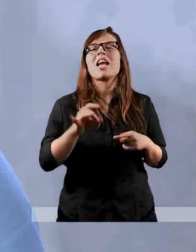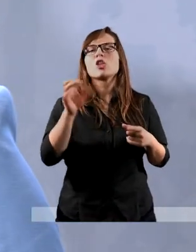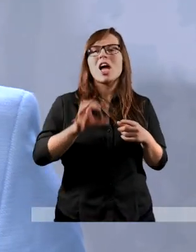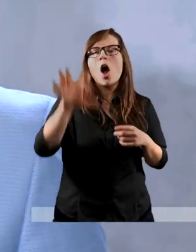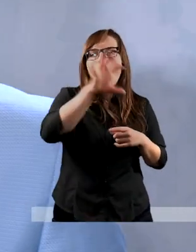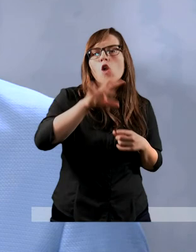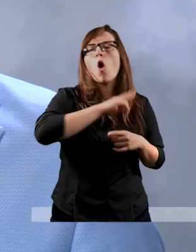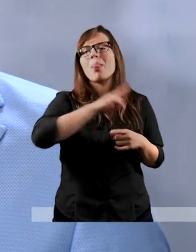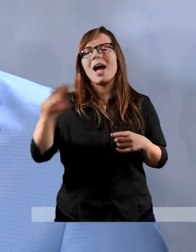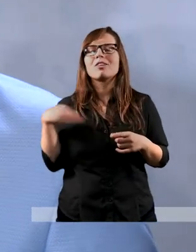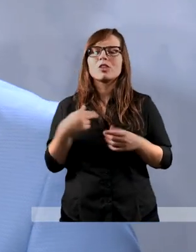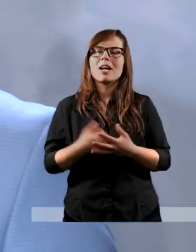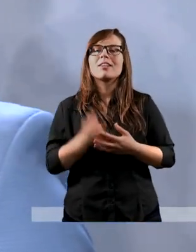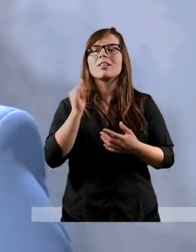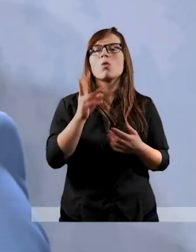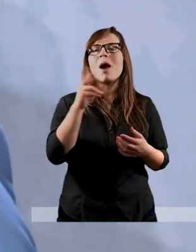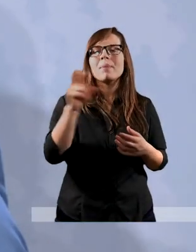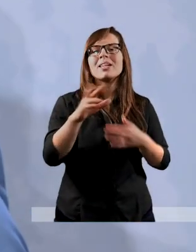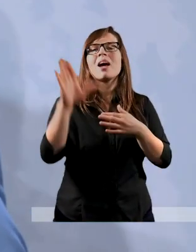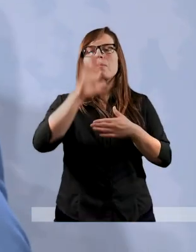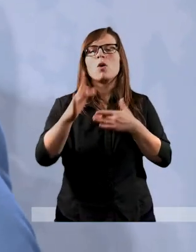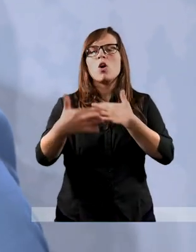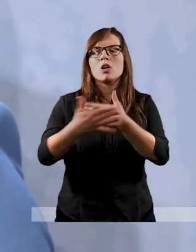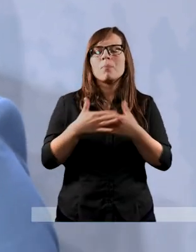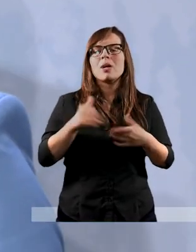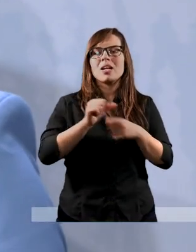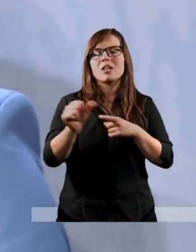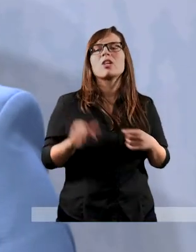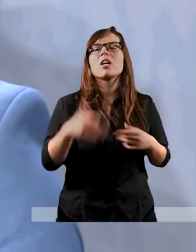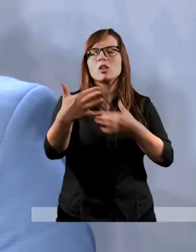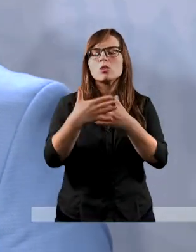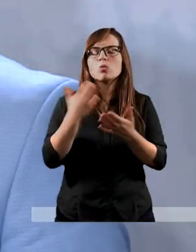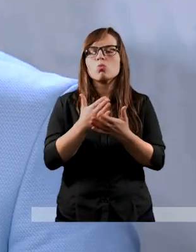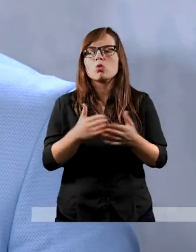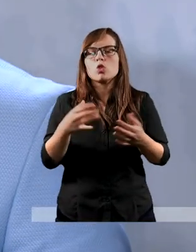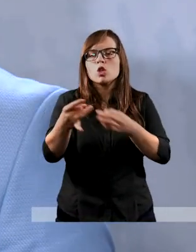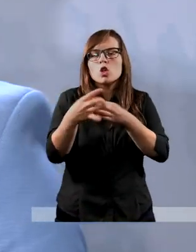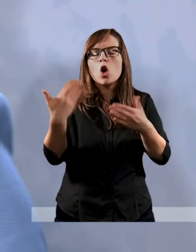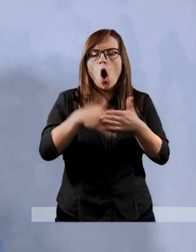że oglądasz nas. Webinar Bliżej Boga Być. Pierwsza część dobiega końca.